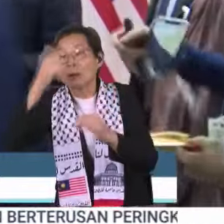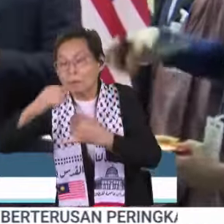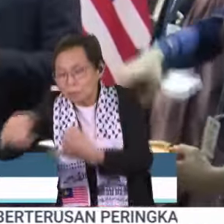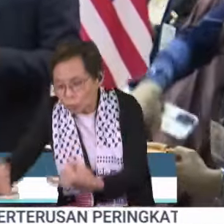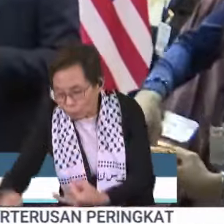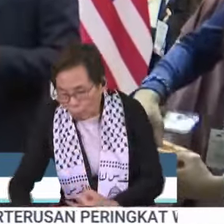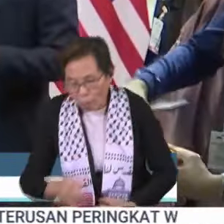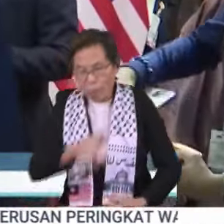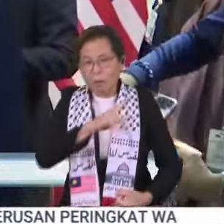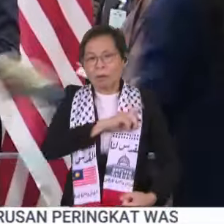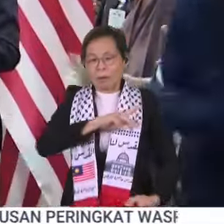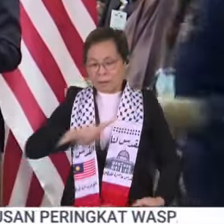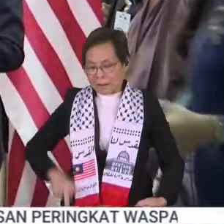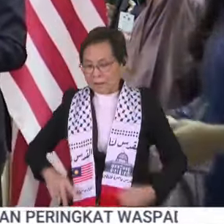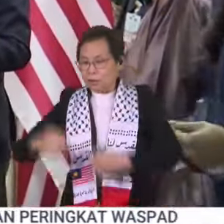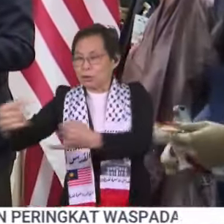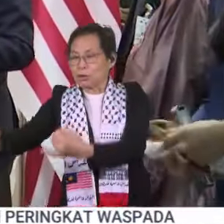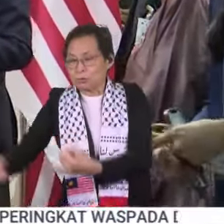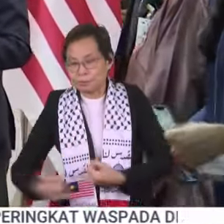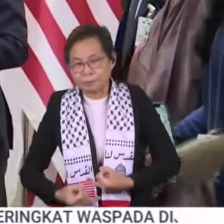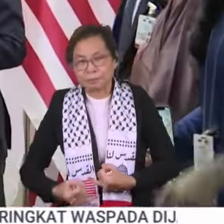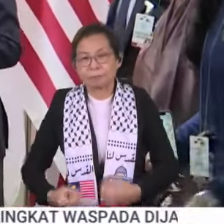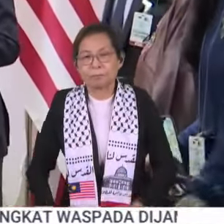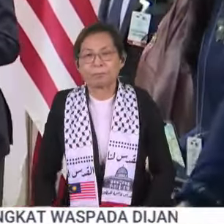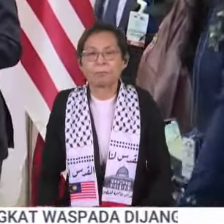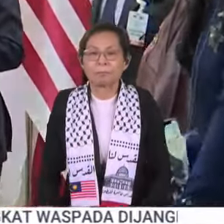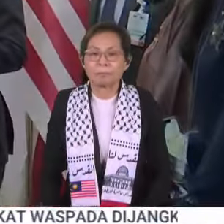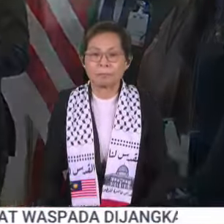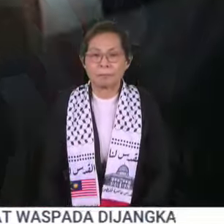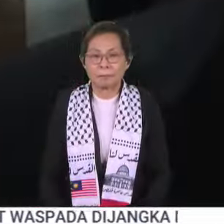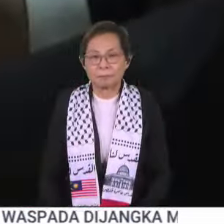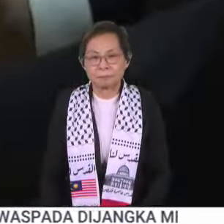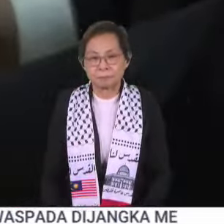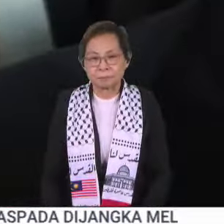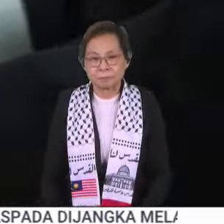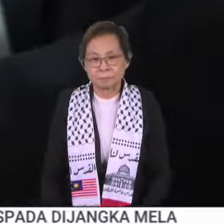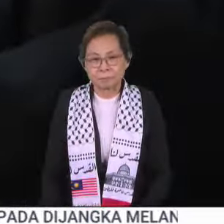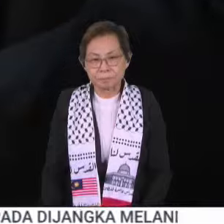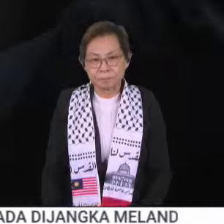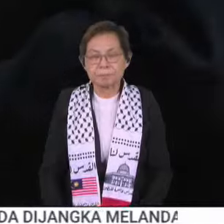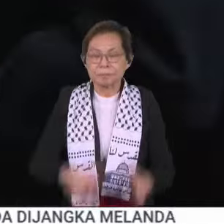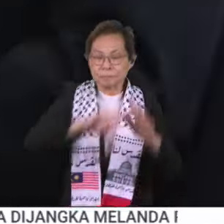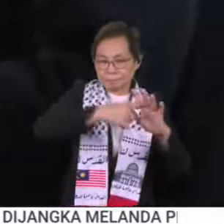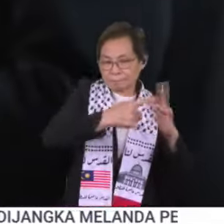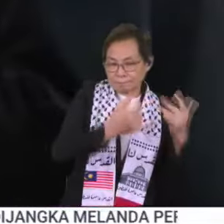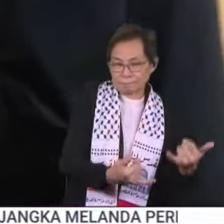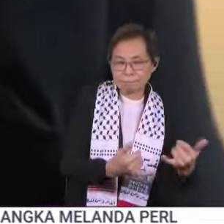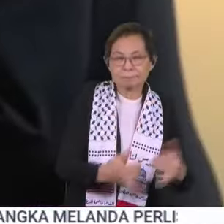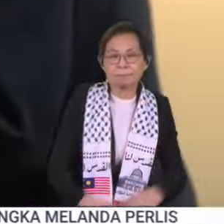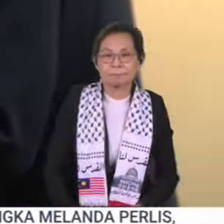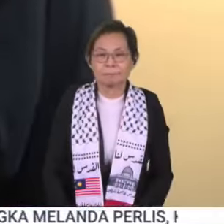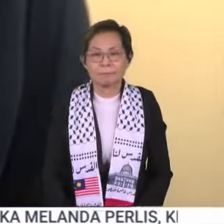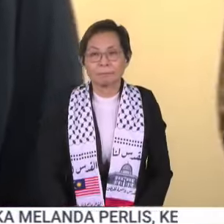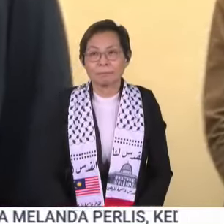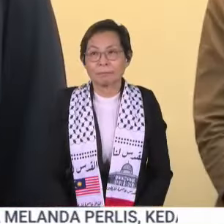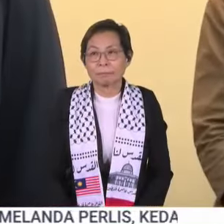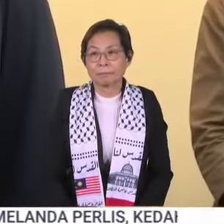jemputan seri Paduka Baginda yang di-pertuan agong al-sultan Abdullah riayatuddin al-mustafa Bilal Shah bermula hari